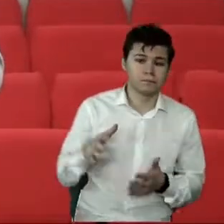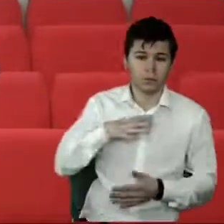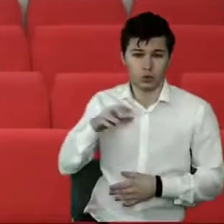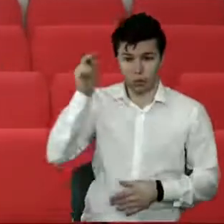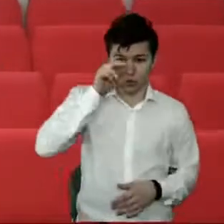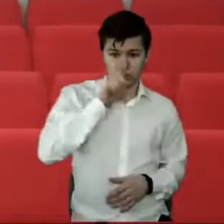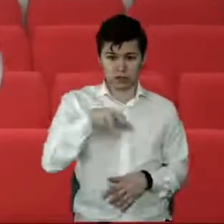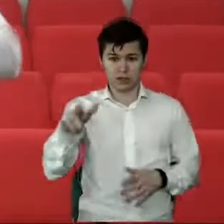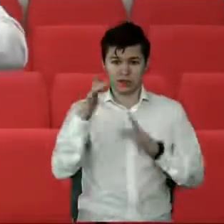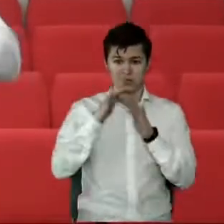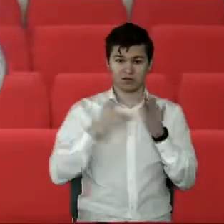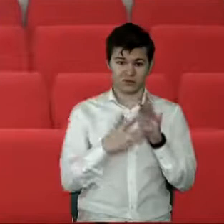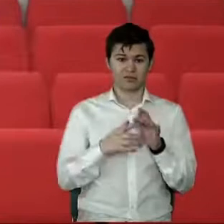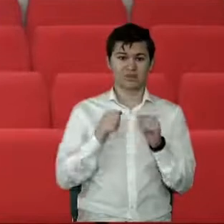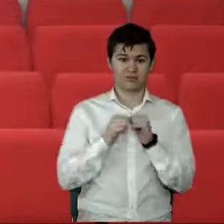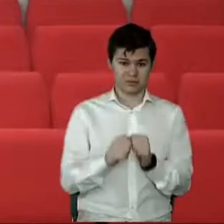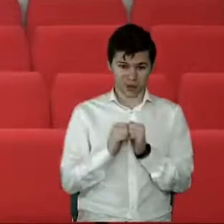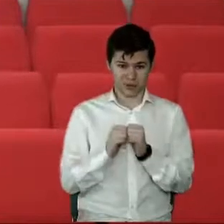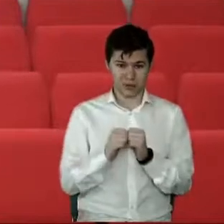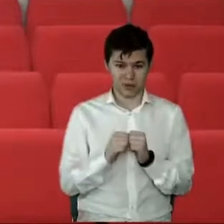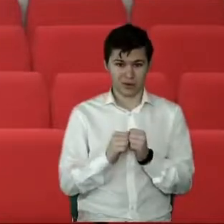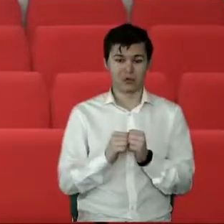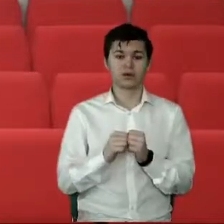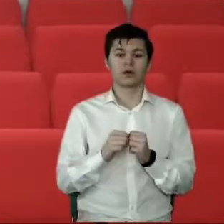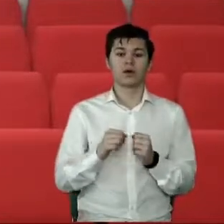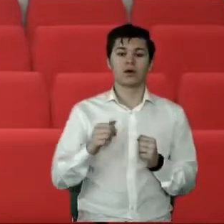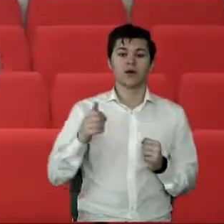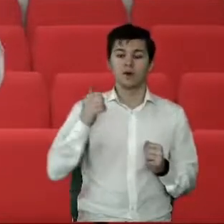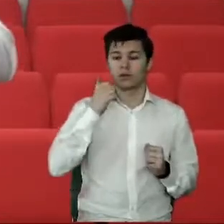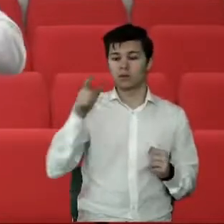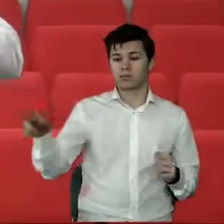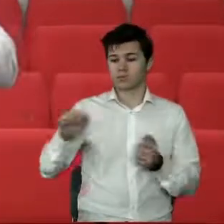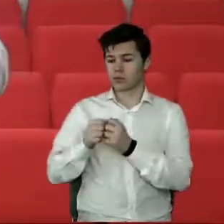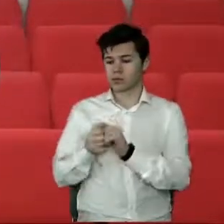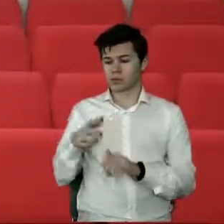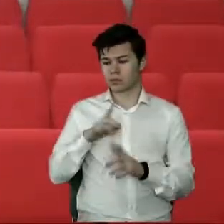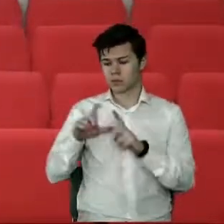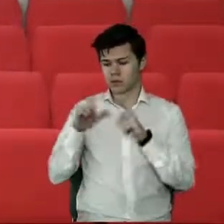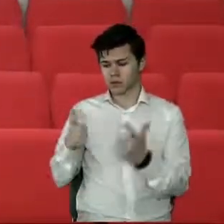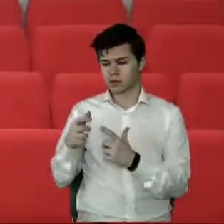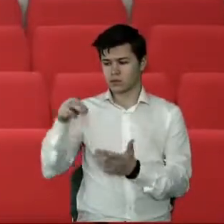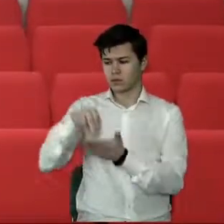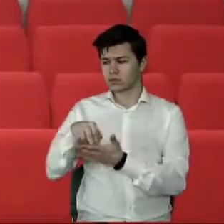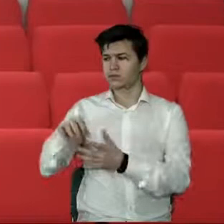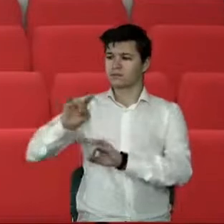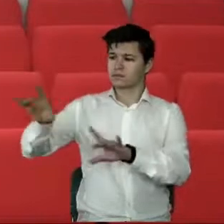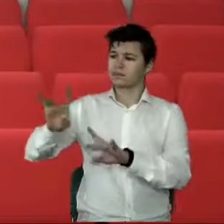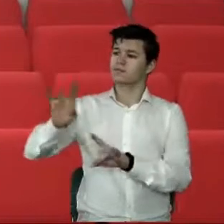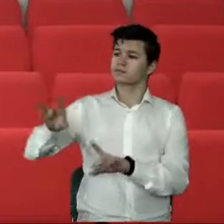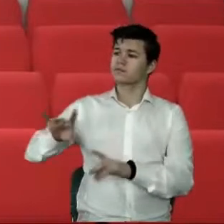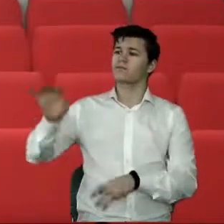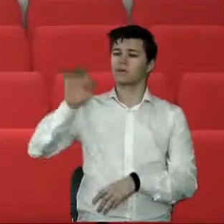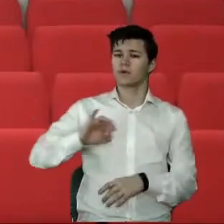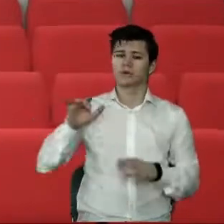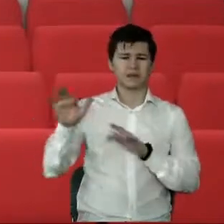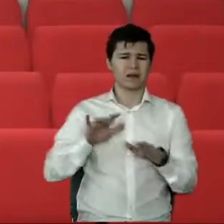молились ученики Христа после того, как отпустили Петра из Синедриона, когда он рассказал о том, какие великие чудеса Господь явил.